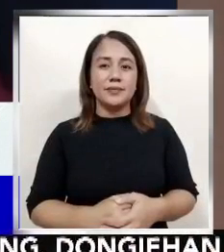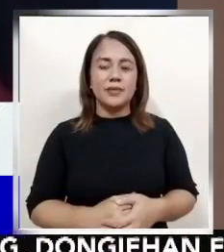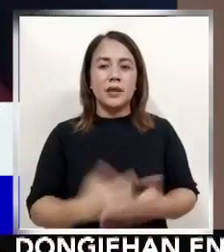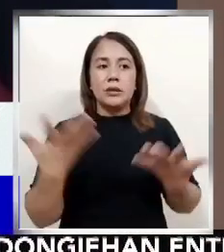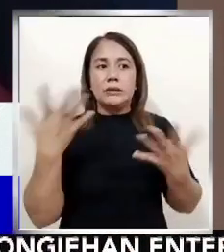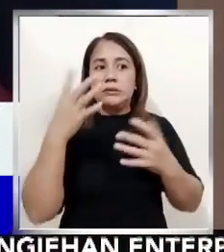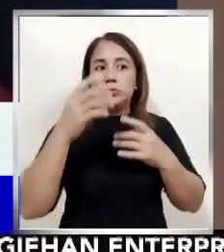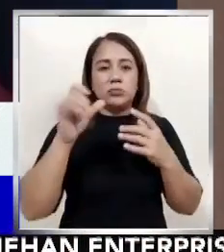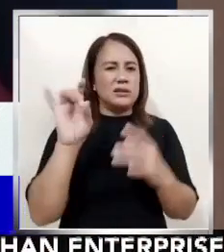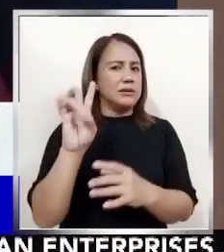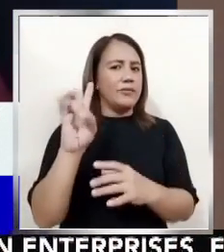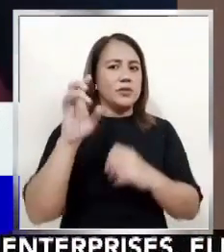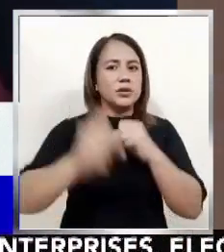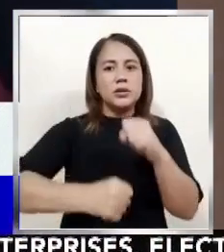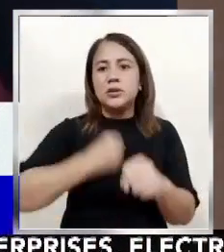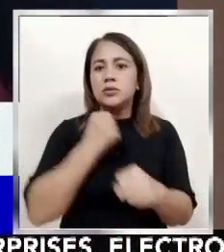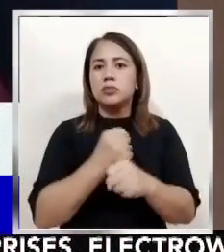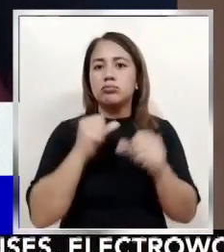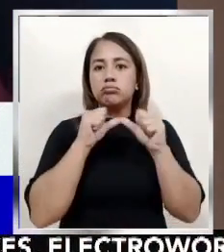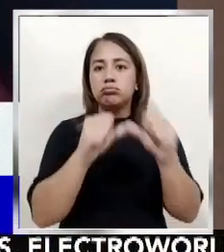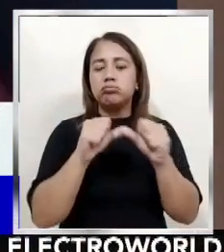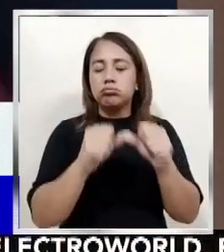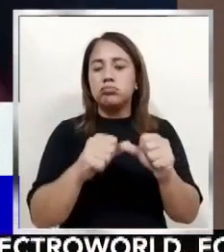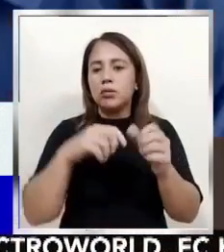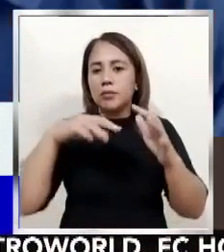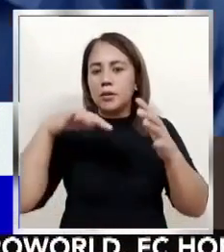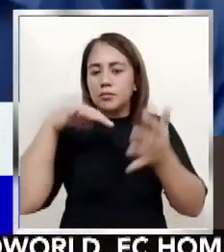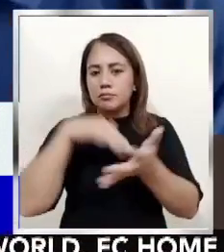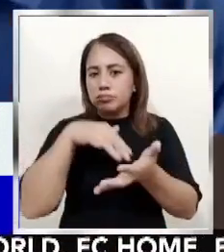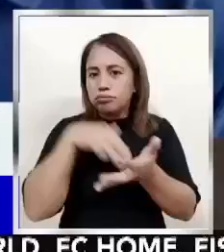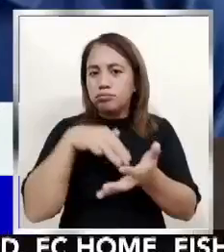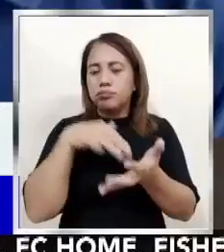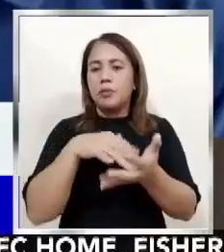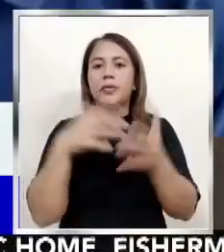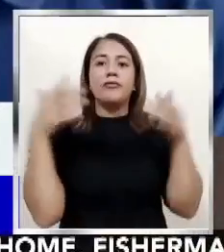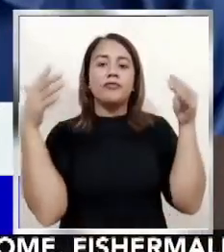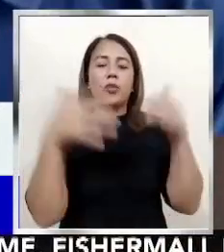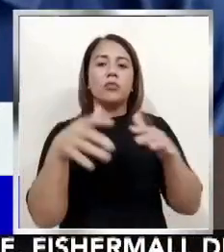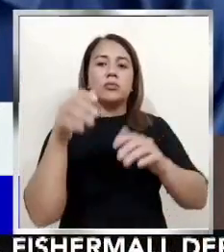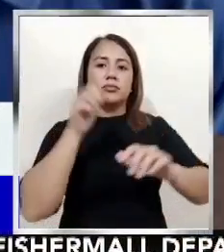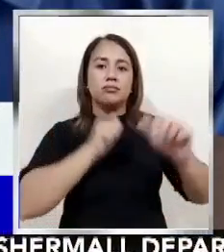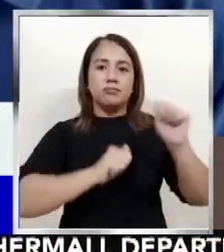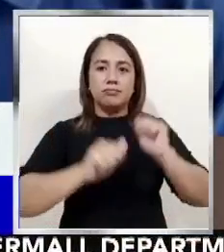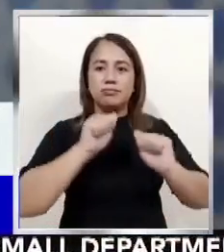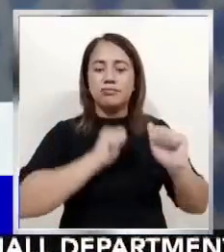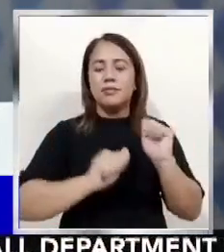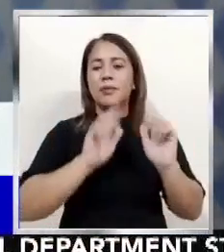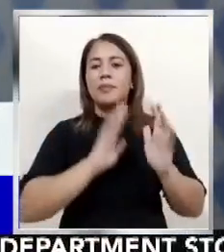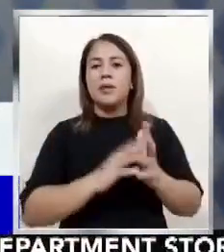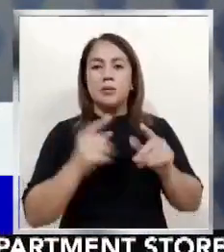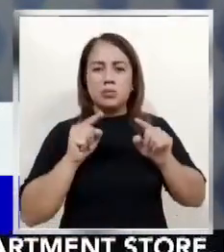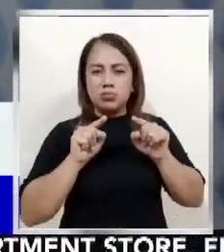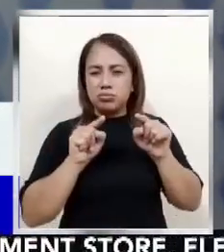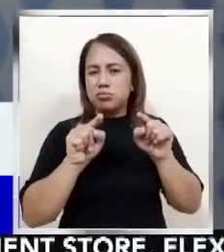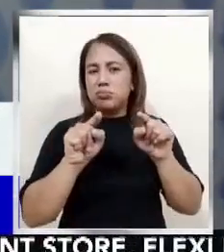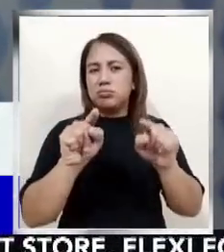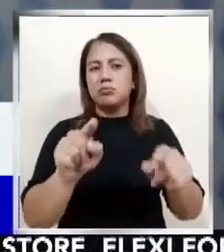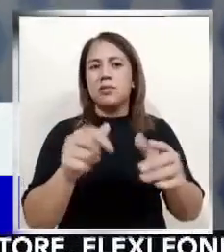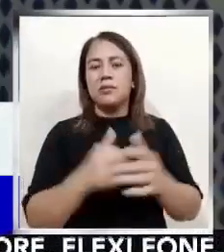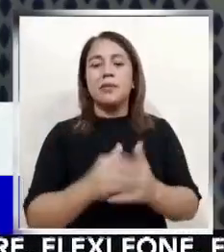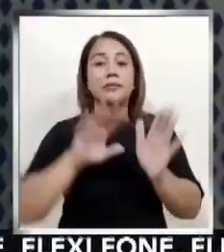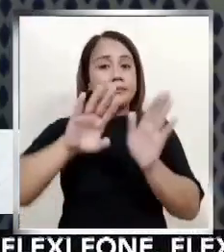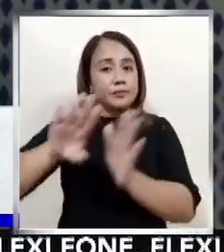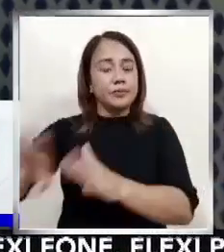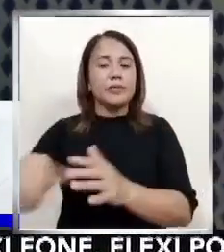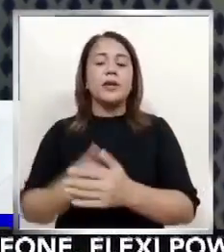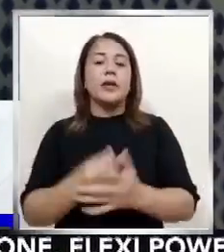bago ko tinuloy yung pag-aaral. Kaya talaga nag-focus muna ako sa showbiz. So sabi ko, kailangan kong pagsabayin ito kasi sinimula ko na. Bukod sa pagre-review kapag